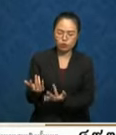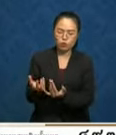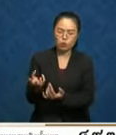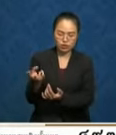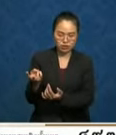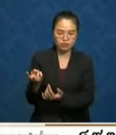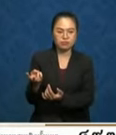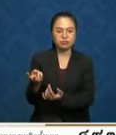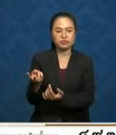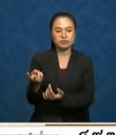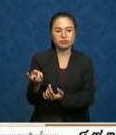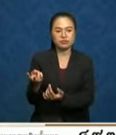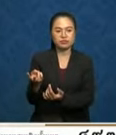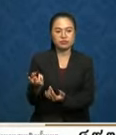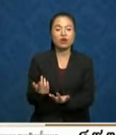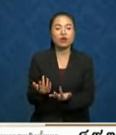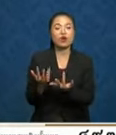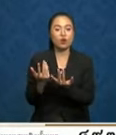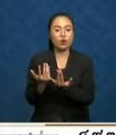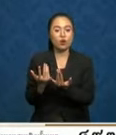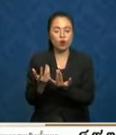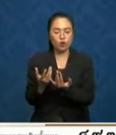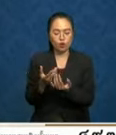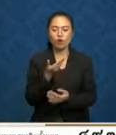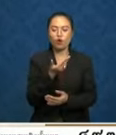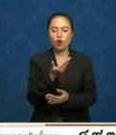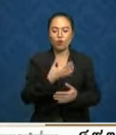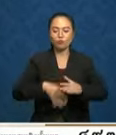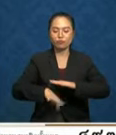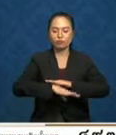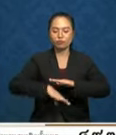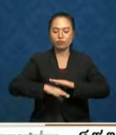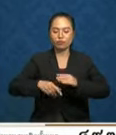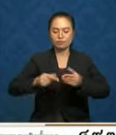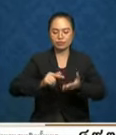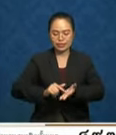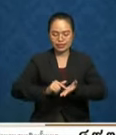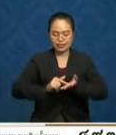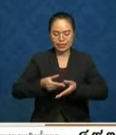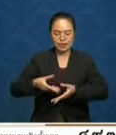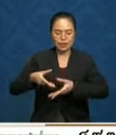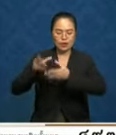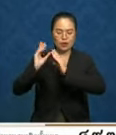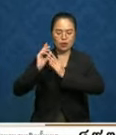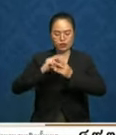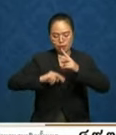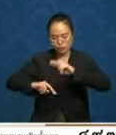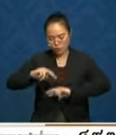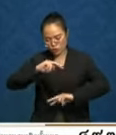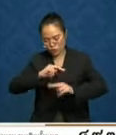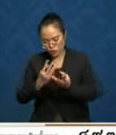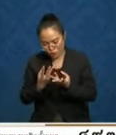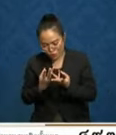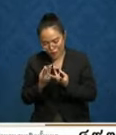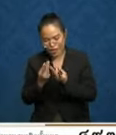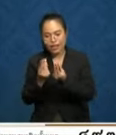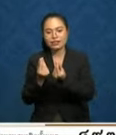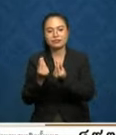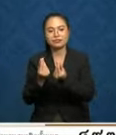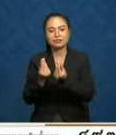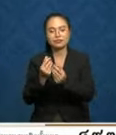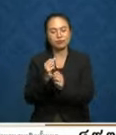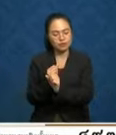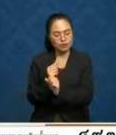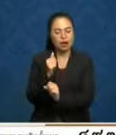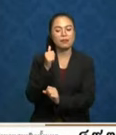งที่รอเนี่ยขอนำกลับไปดูเพื่อให้ละเอียดรอบคอบไม่น่าจะเป็นเรื่องเสียหายและไม่น่าจะเป็นเรื่อง